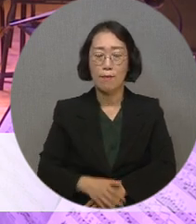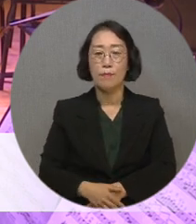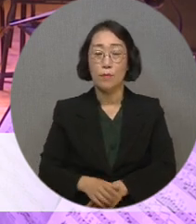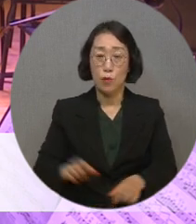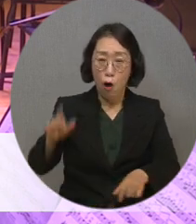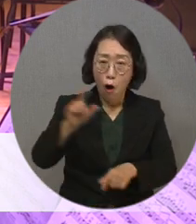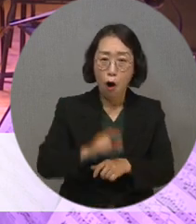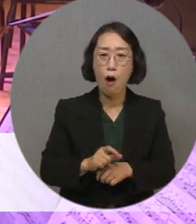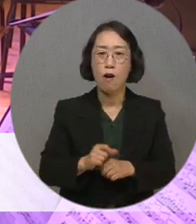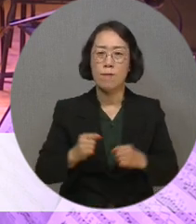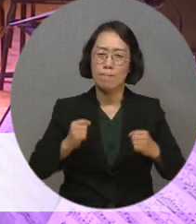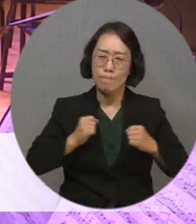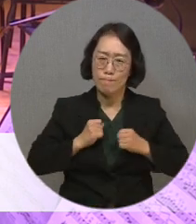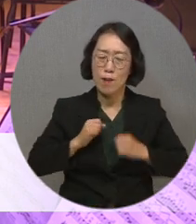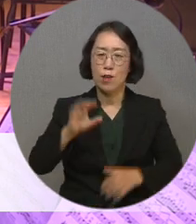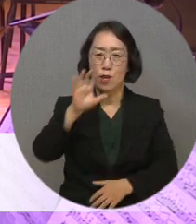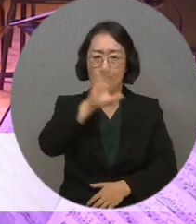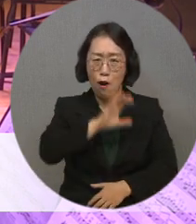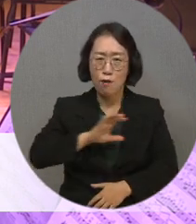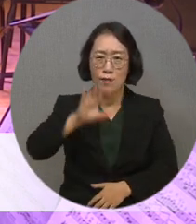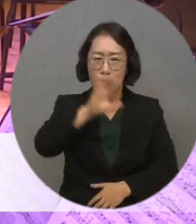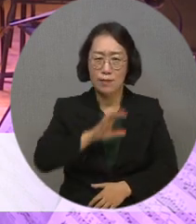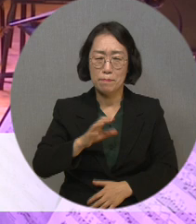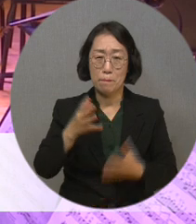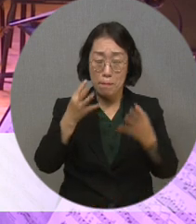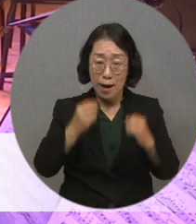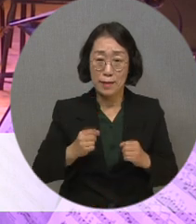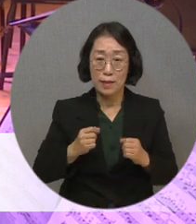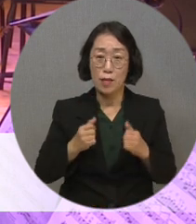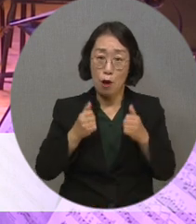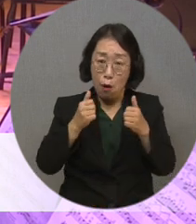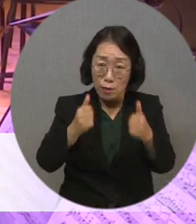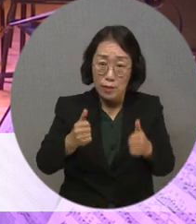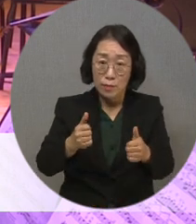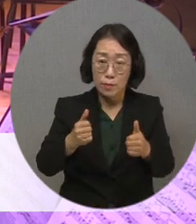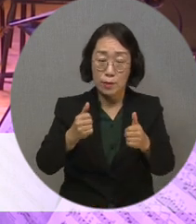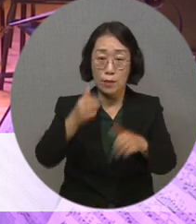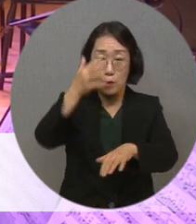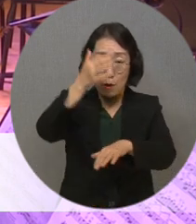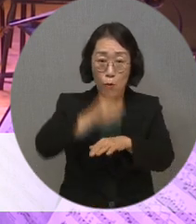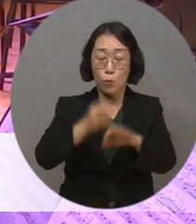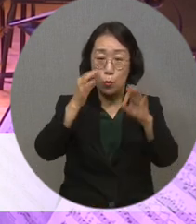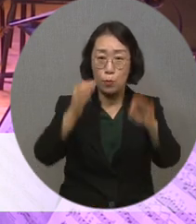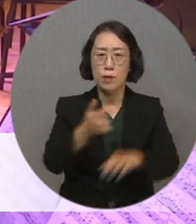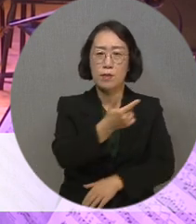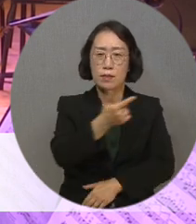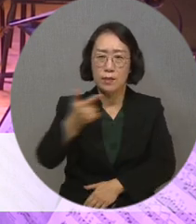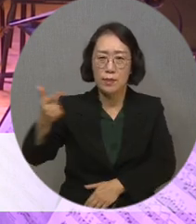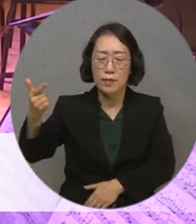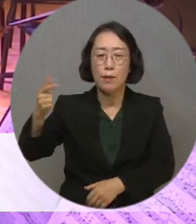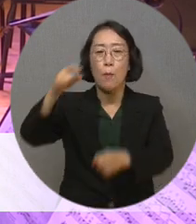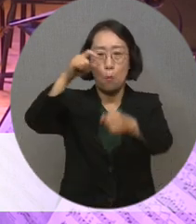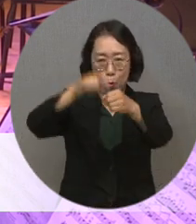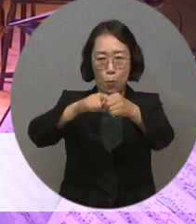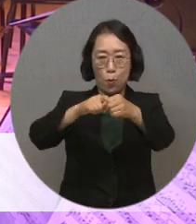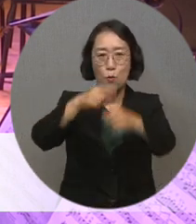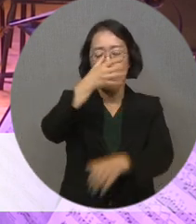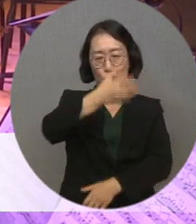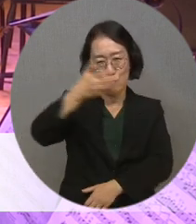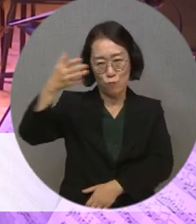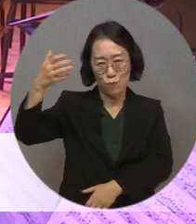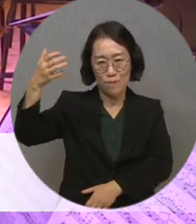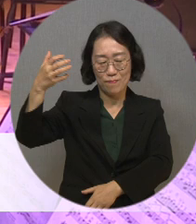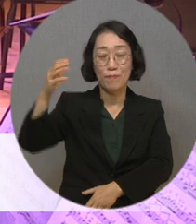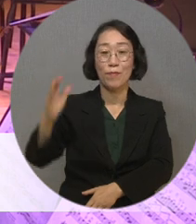만큼 더 열심히 연습하고 하다 보니까 저에게는 더 큰 꿈이 생겼고